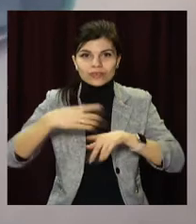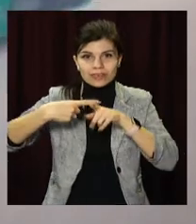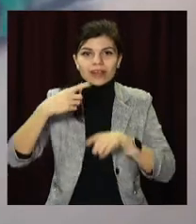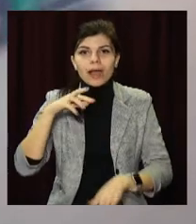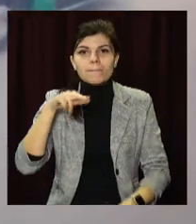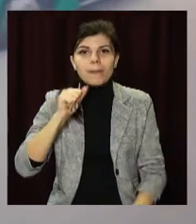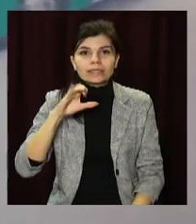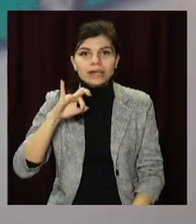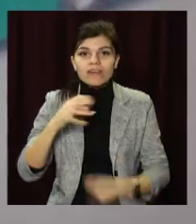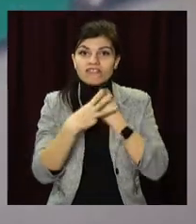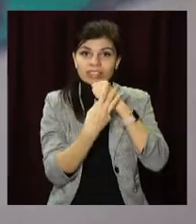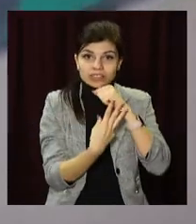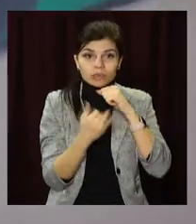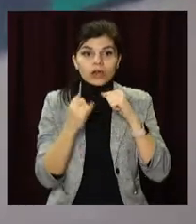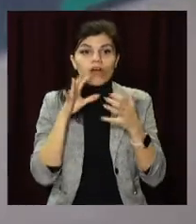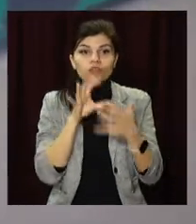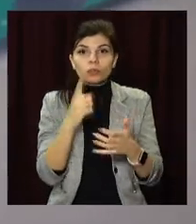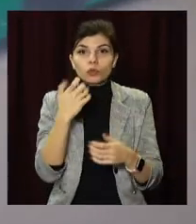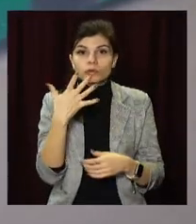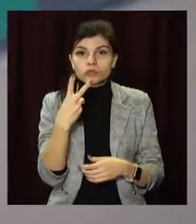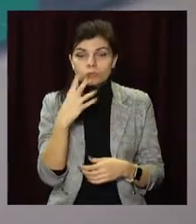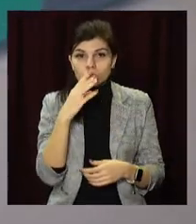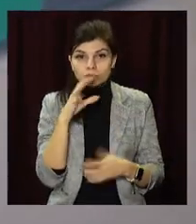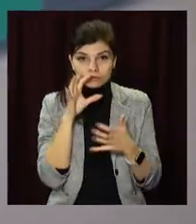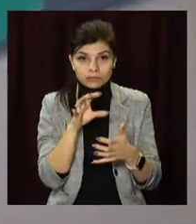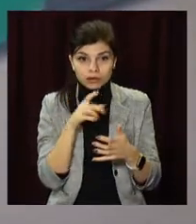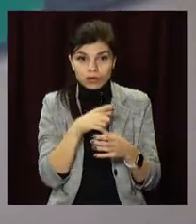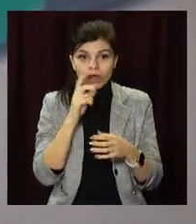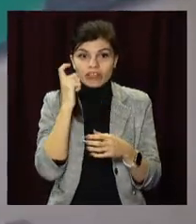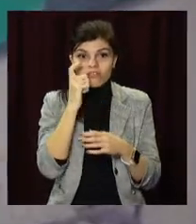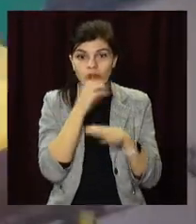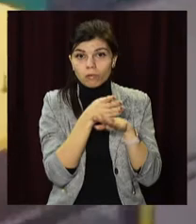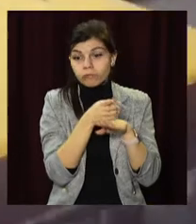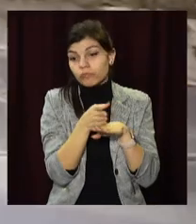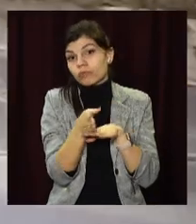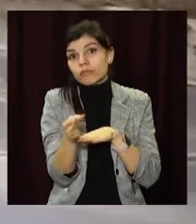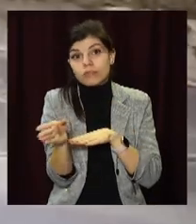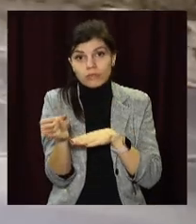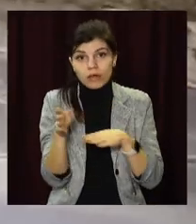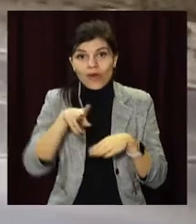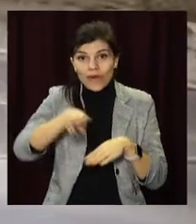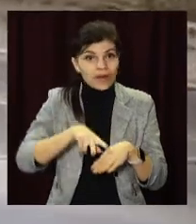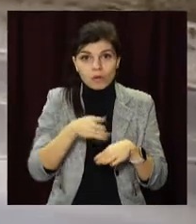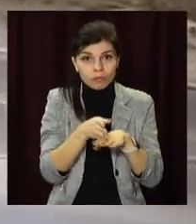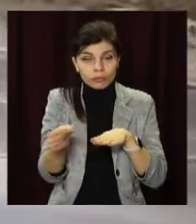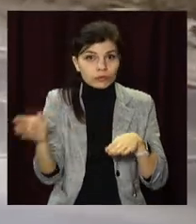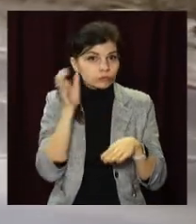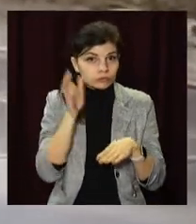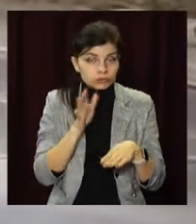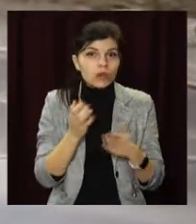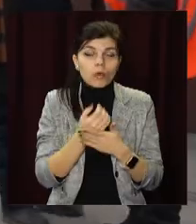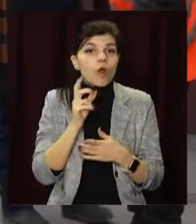автобус 152-го маршруту. Вагон з'їхав з колії та зачепив автобус. У інциденті ніхто не постраждав. А ось інша аварія